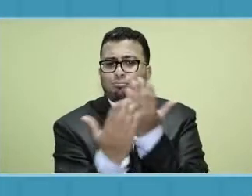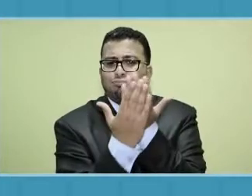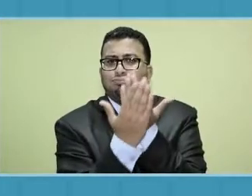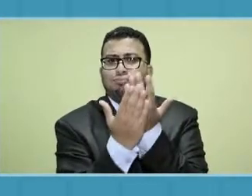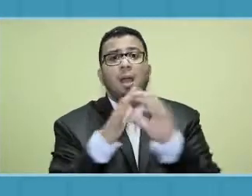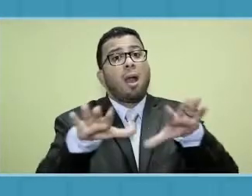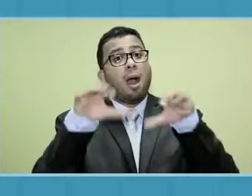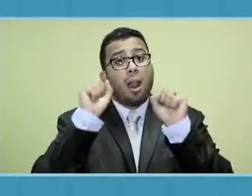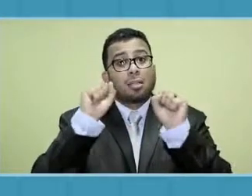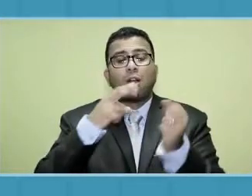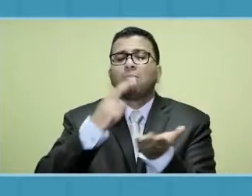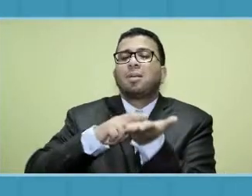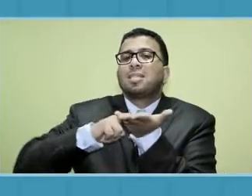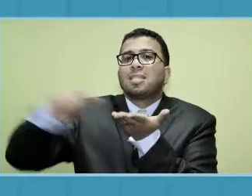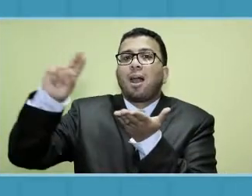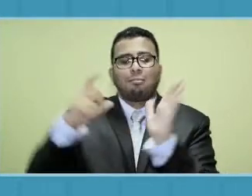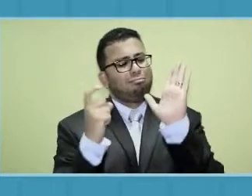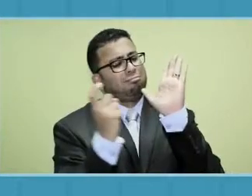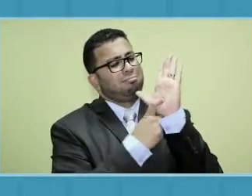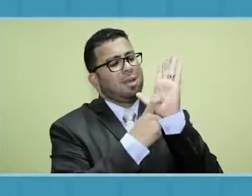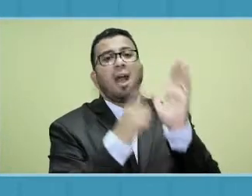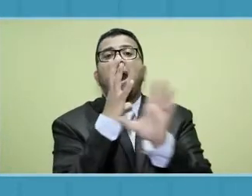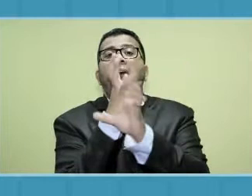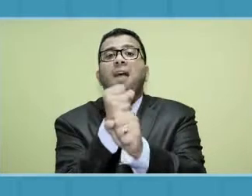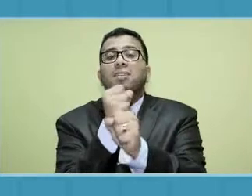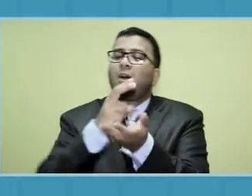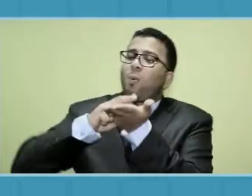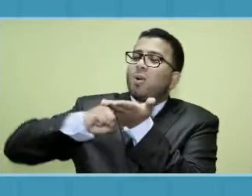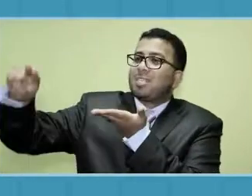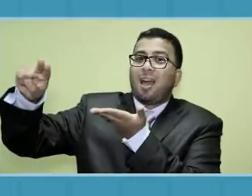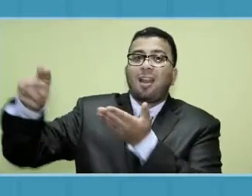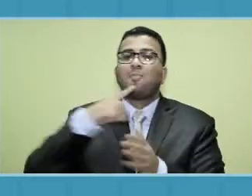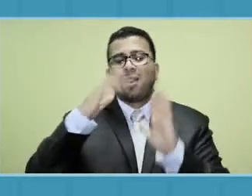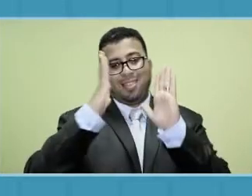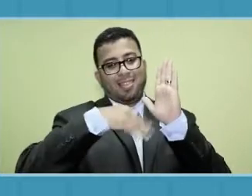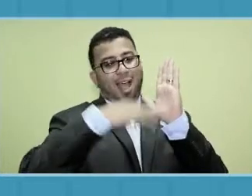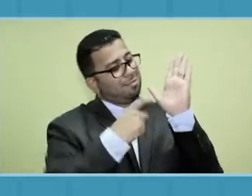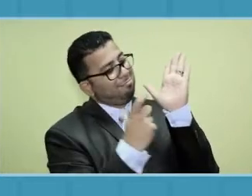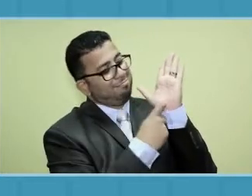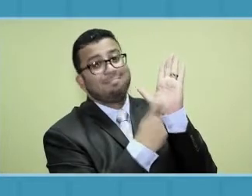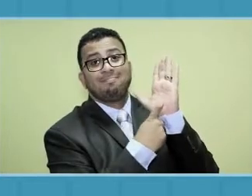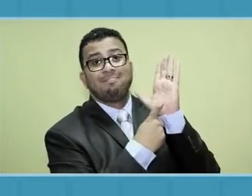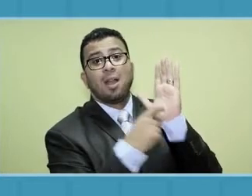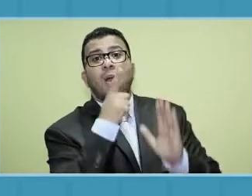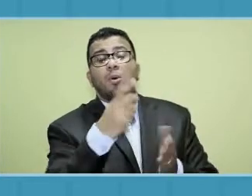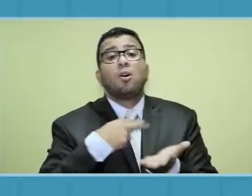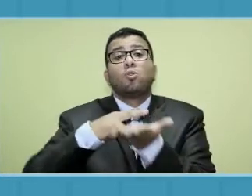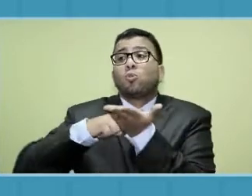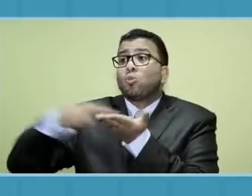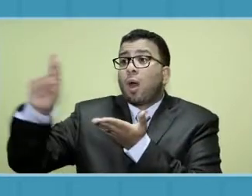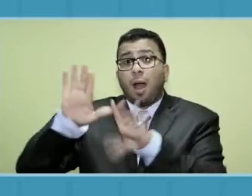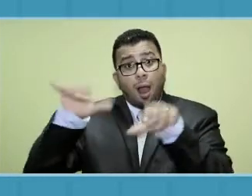قم بإرسال طلبك عن طريق الضغط على رابط حفظ وإرسال بأسفل الصفحة. سيتم إرسال رسالة إلى